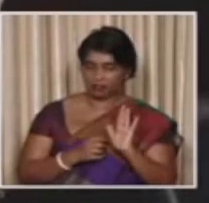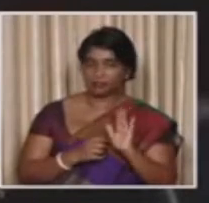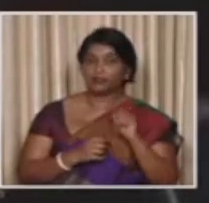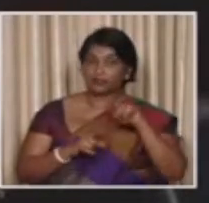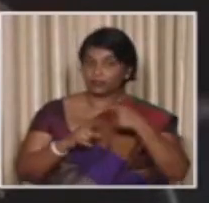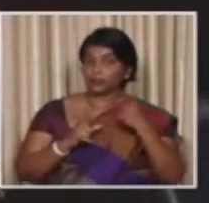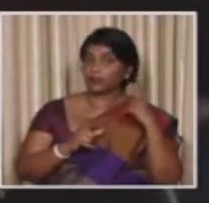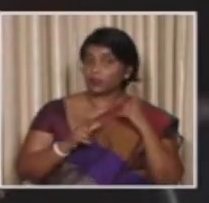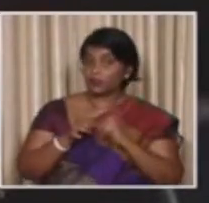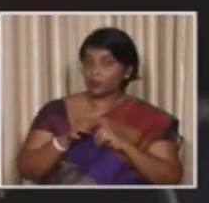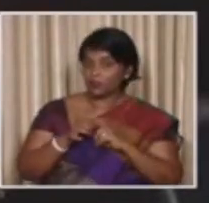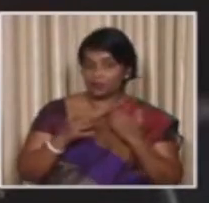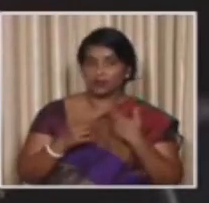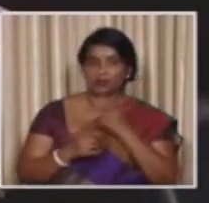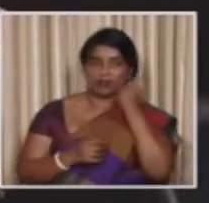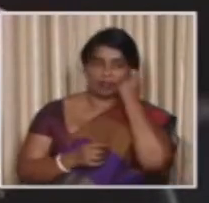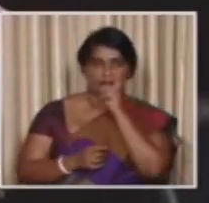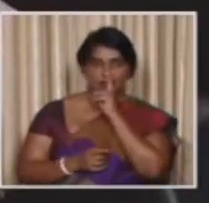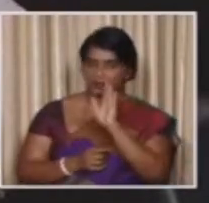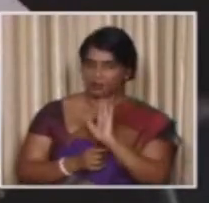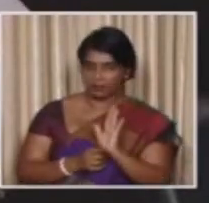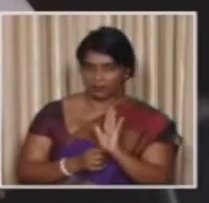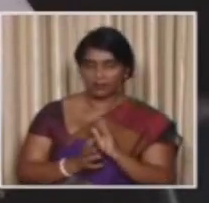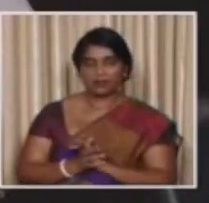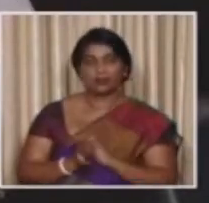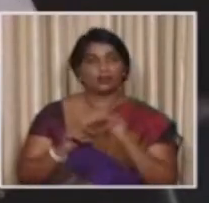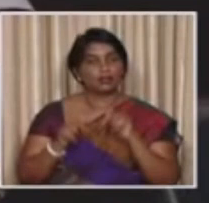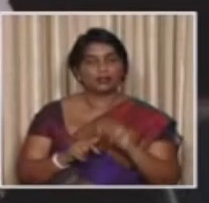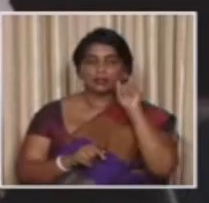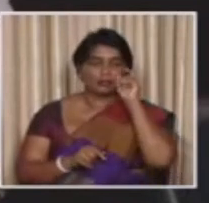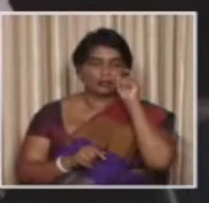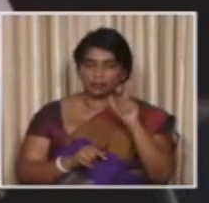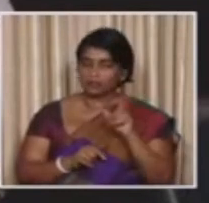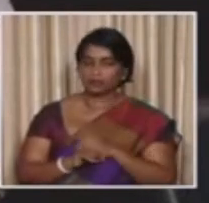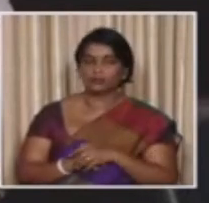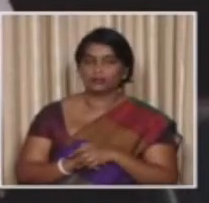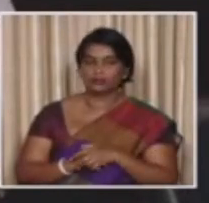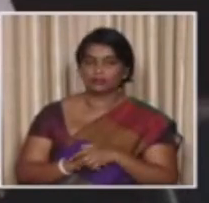Anek kamudawanta prashna naha kiyala man adahas karanne ne. Dan balanna